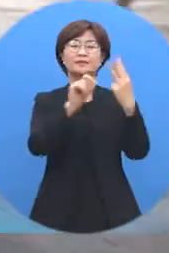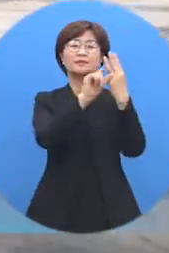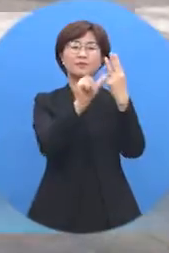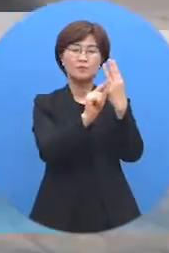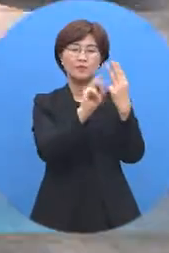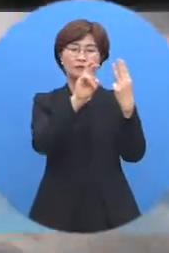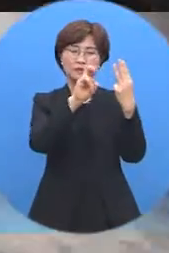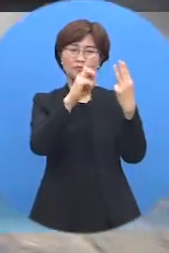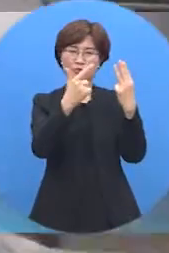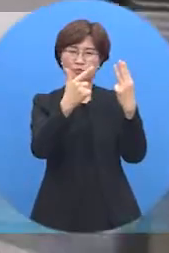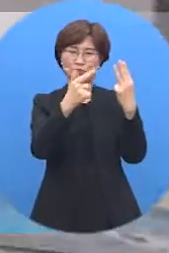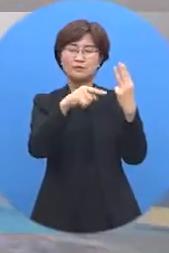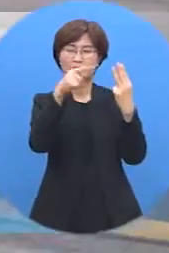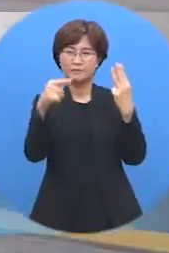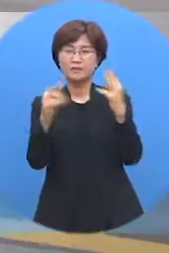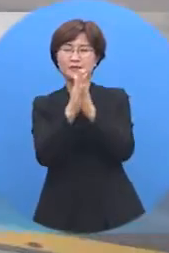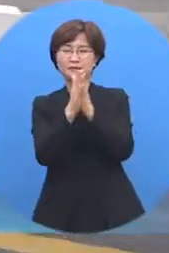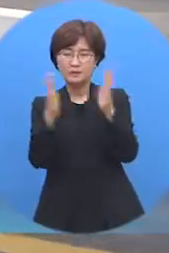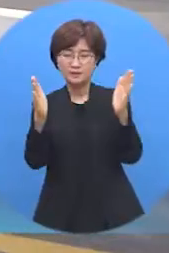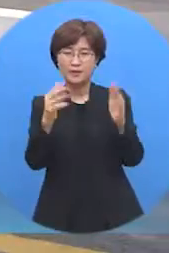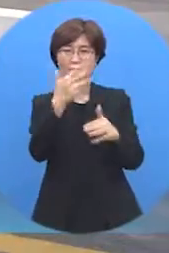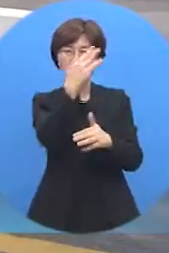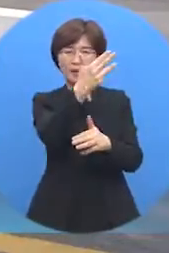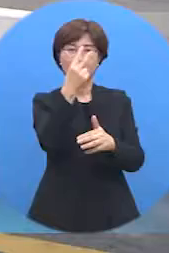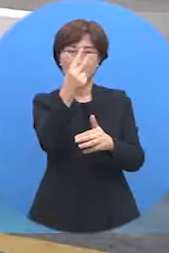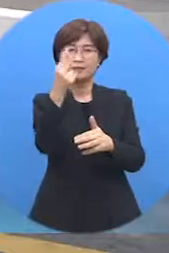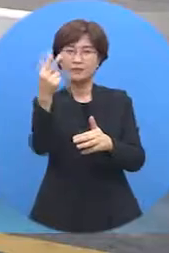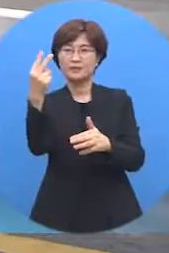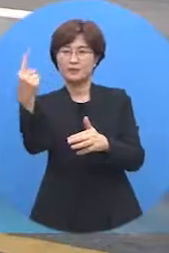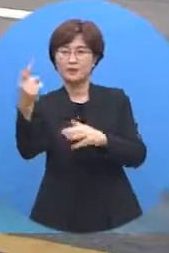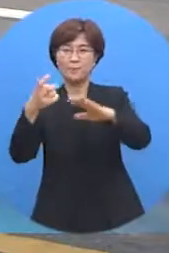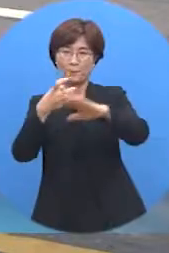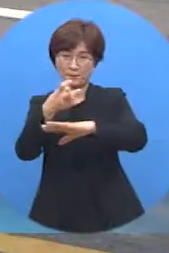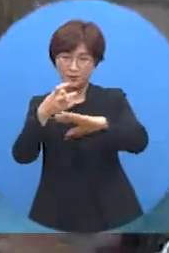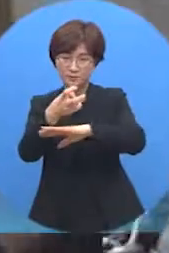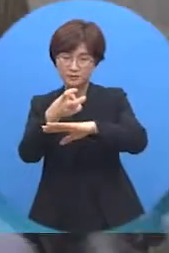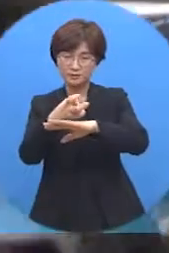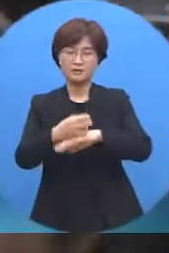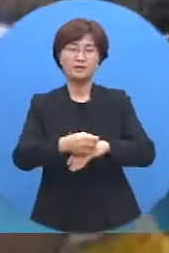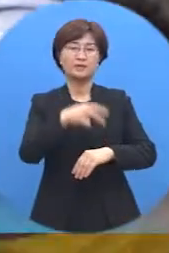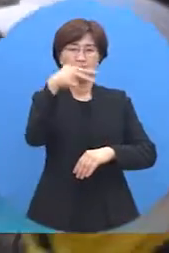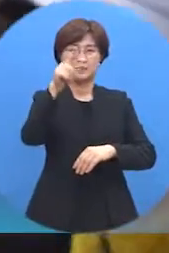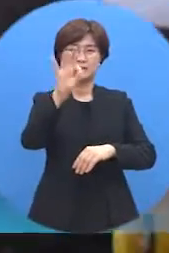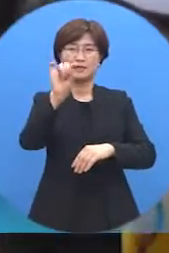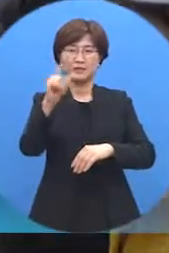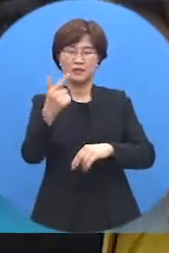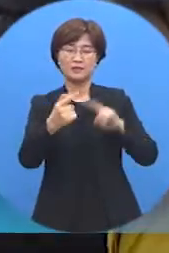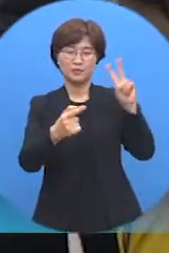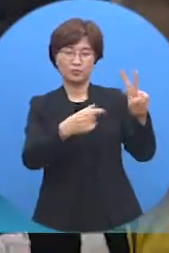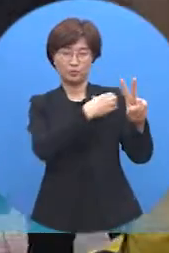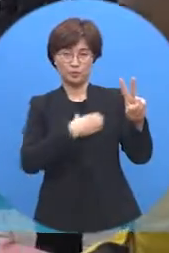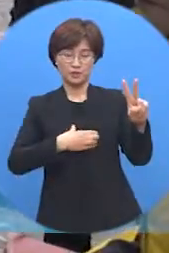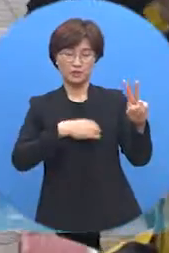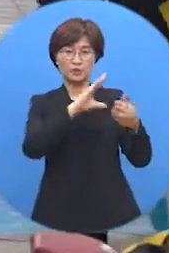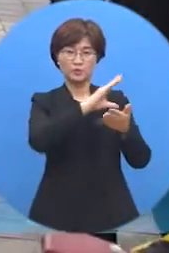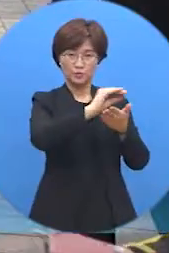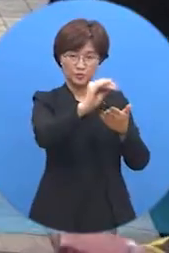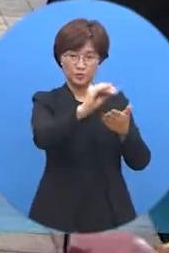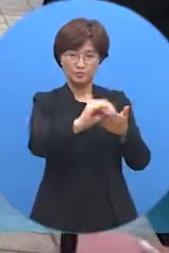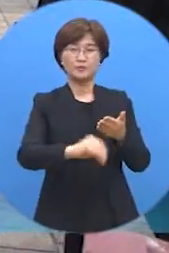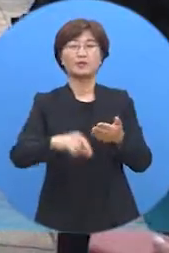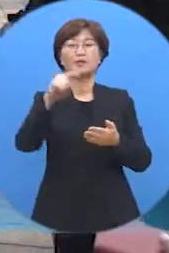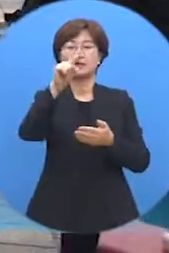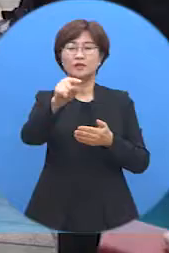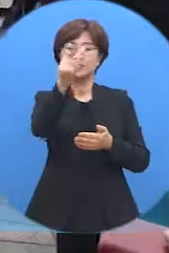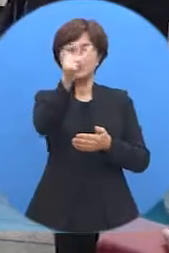3월 26일부터 운영하는 8221번 출근 맞춤버스 노선은 장안 이동주민센터를 출발해